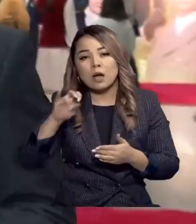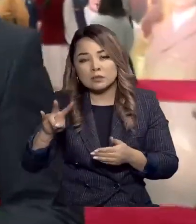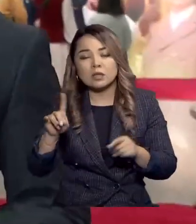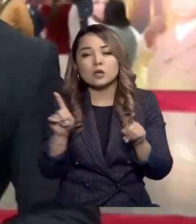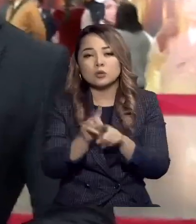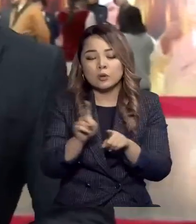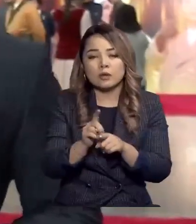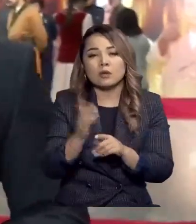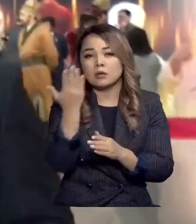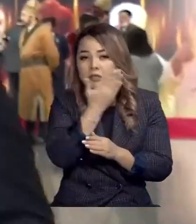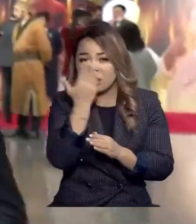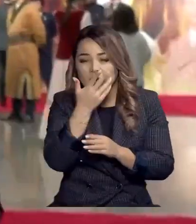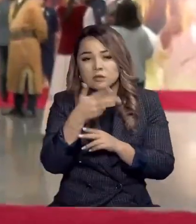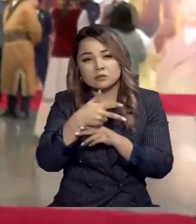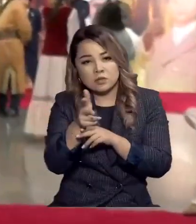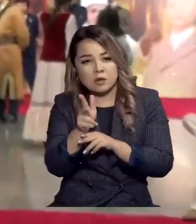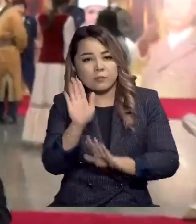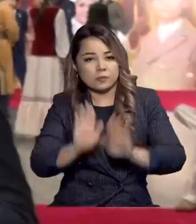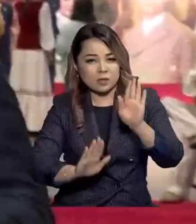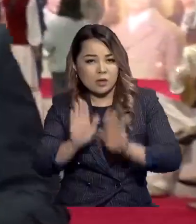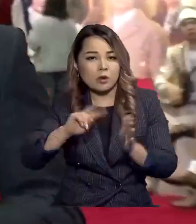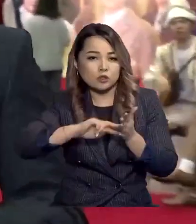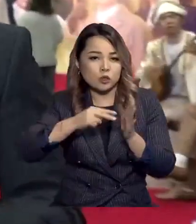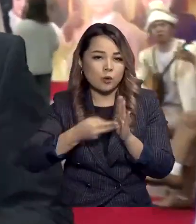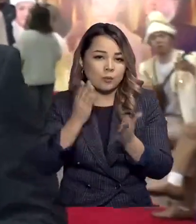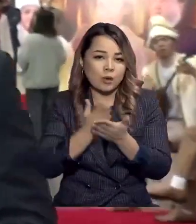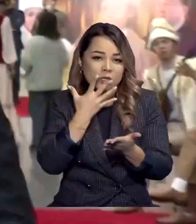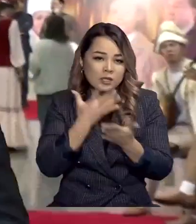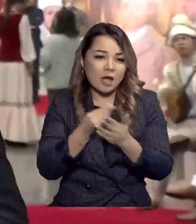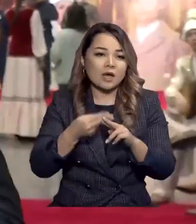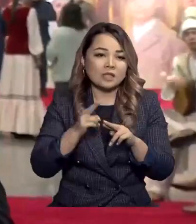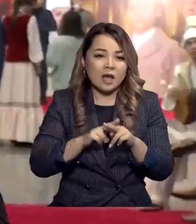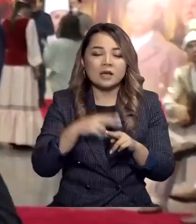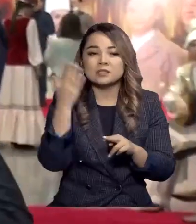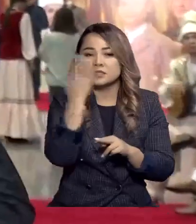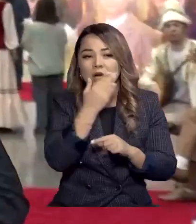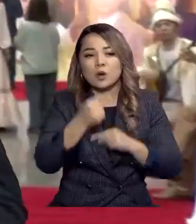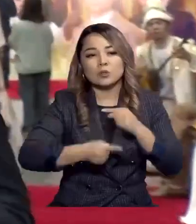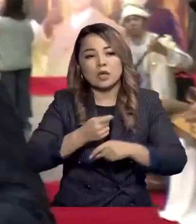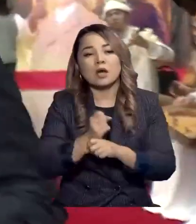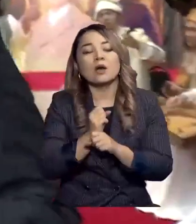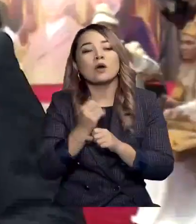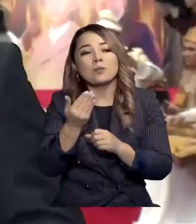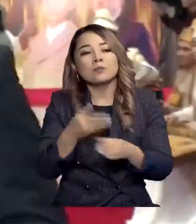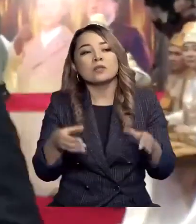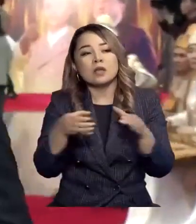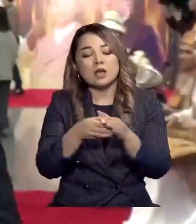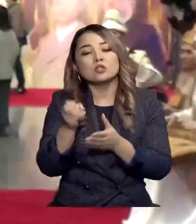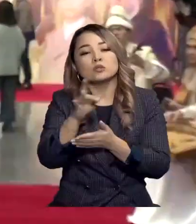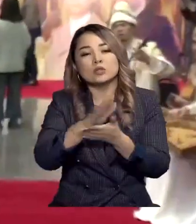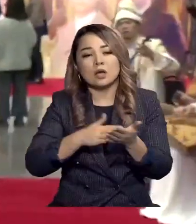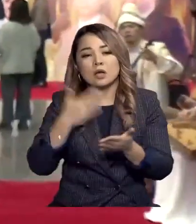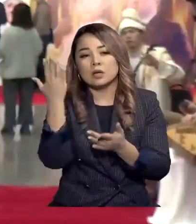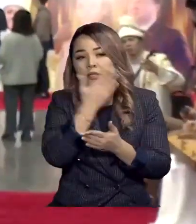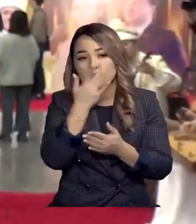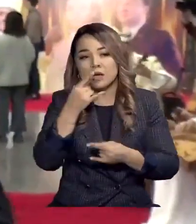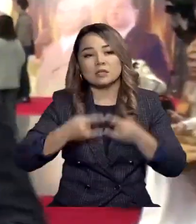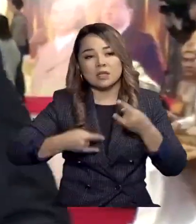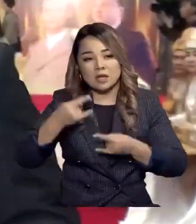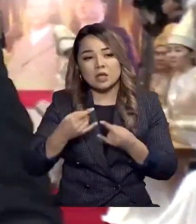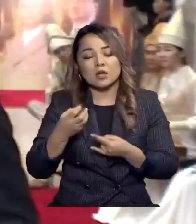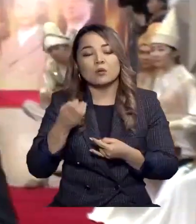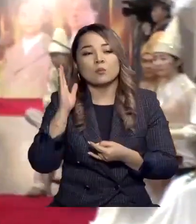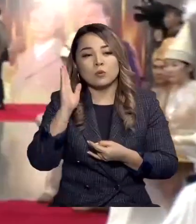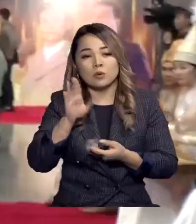экранизациялауда жоспарланып отыр. Жалпы тарихи телехикаялар керуені ұлттық арнада әрмен қарай жалғасады, қарды